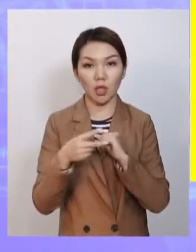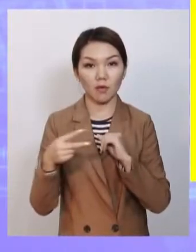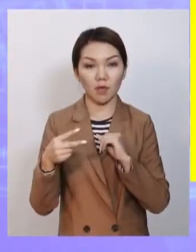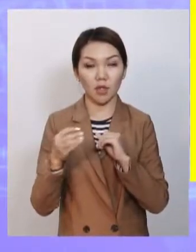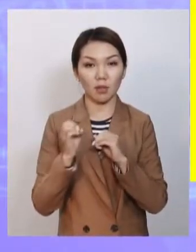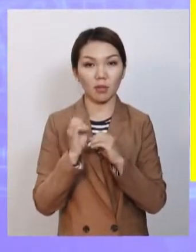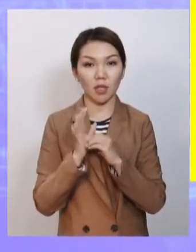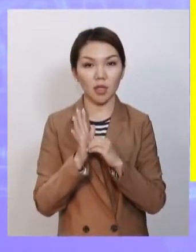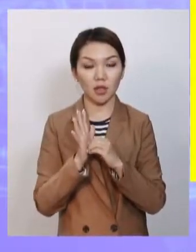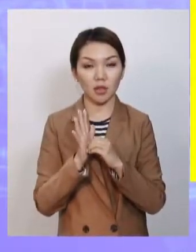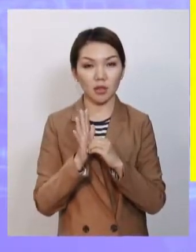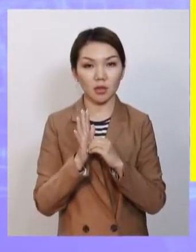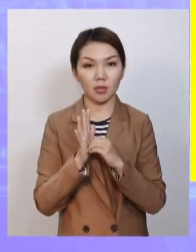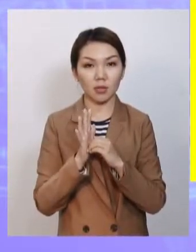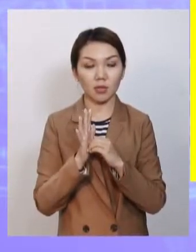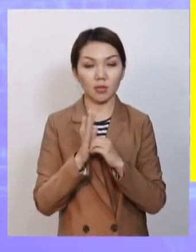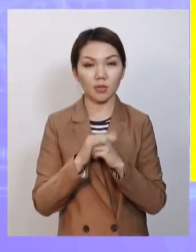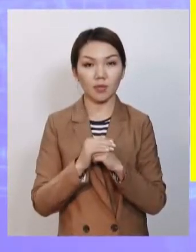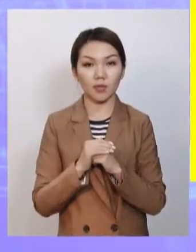15